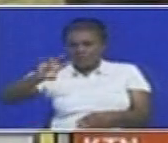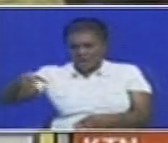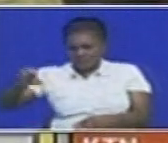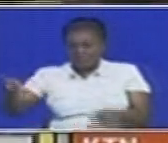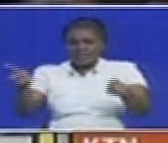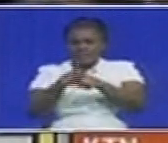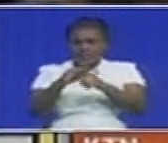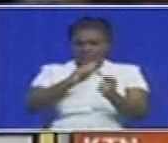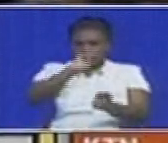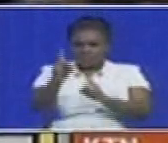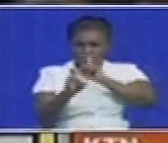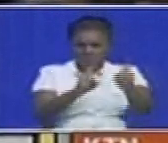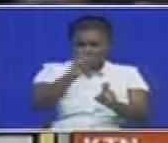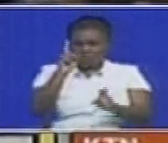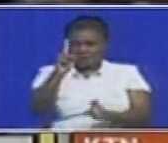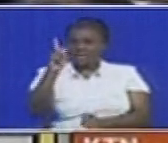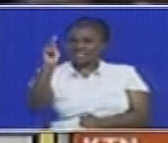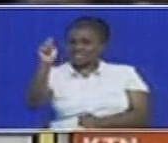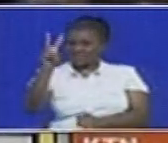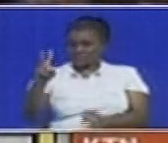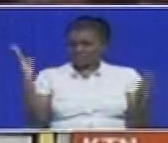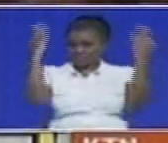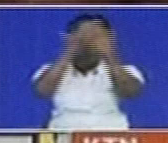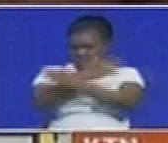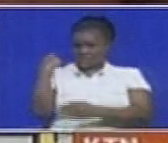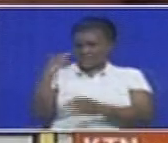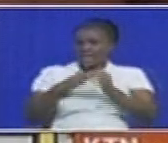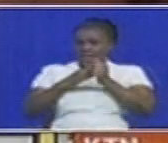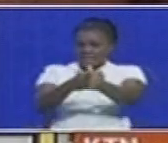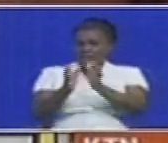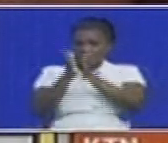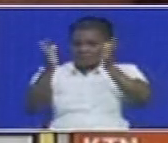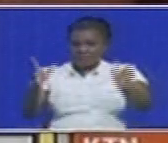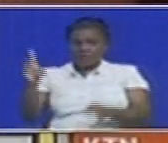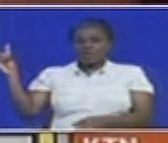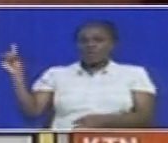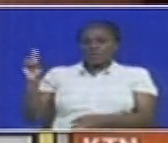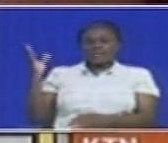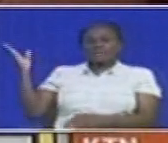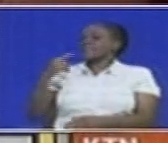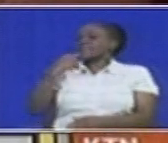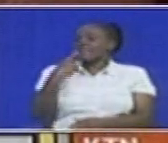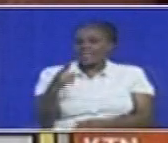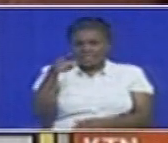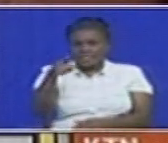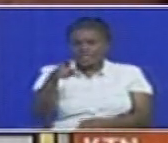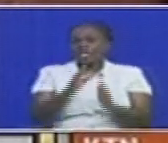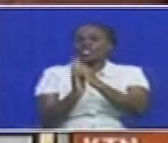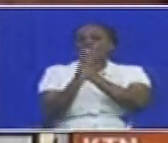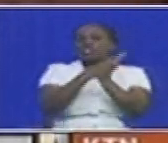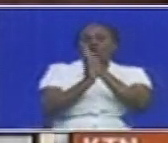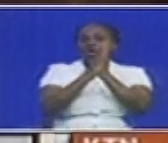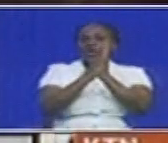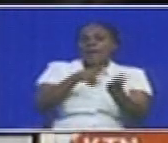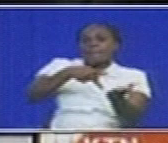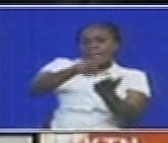Katika mahojiano na runinga moja hapo jana usiku, kiongozi wa walio wengi bungeni Adan Duale alidai kuwa makala hayo